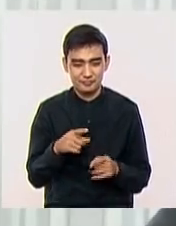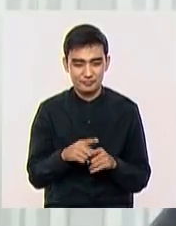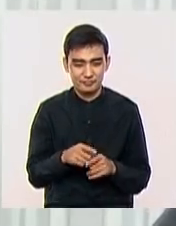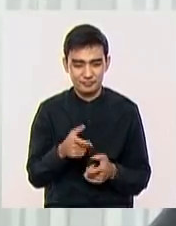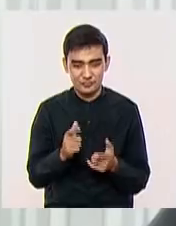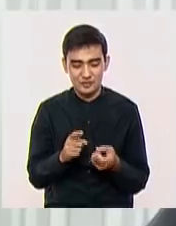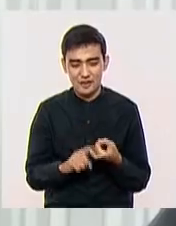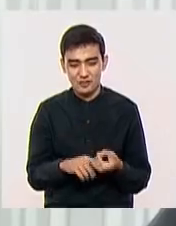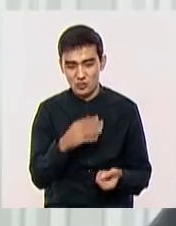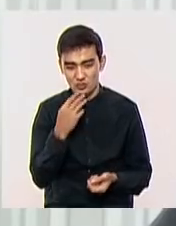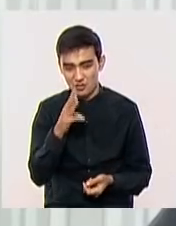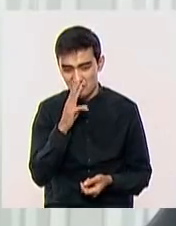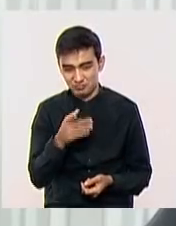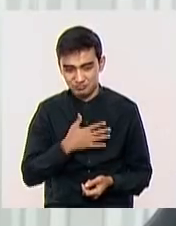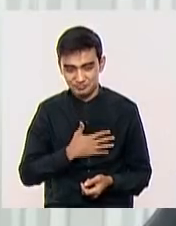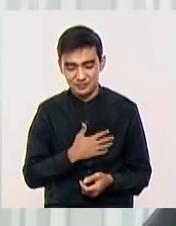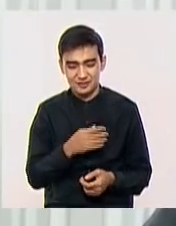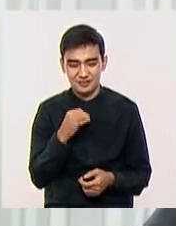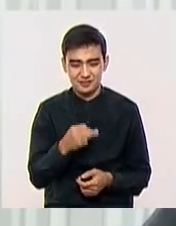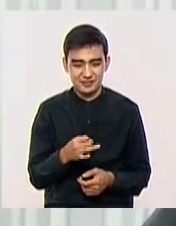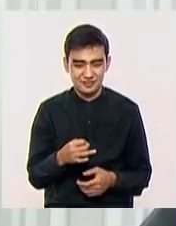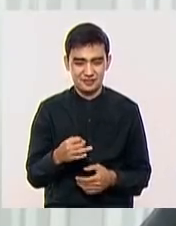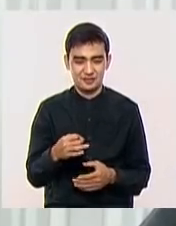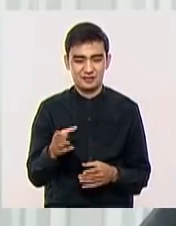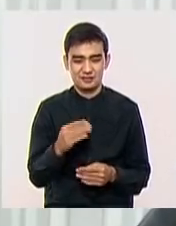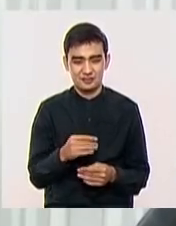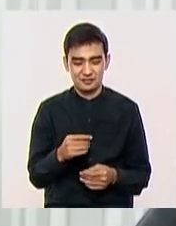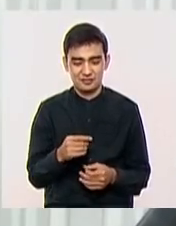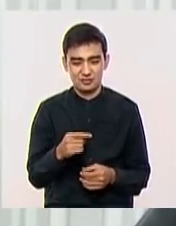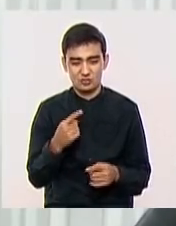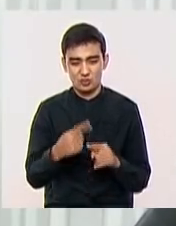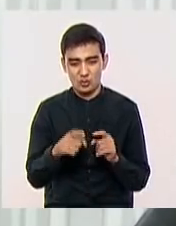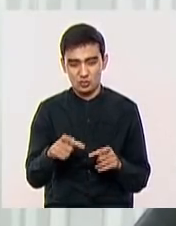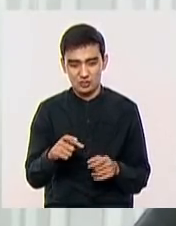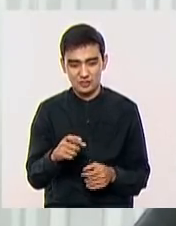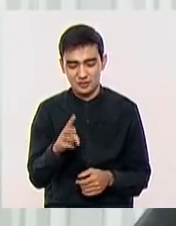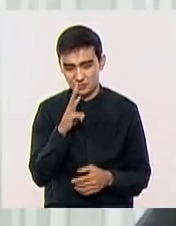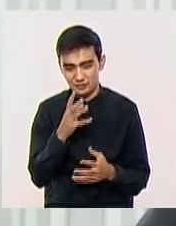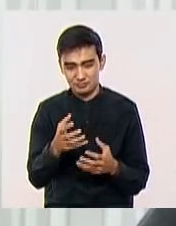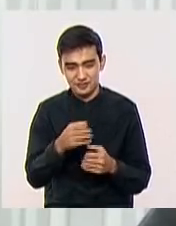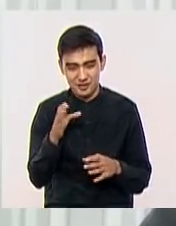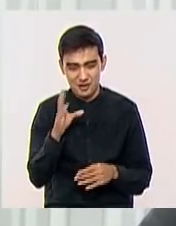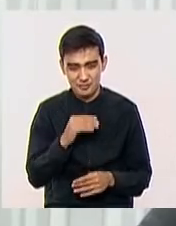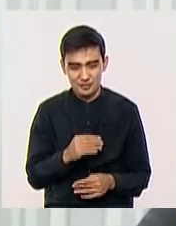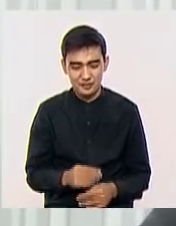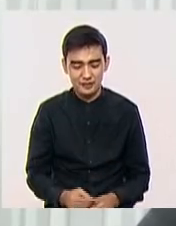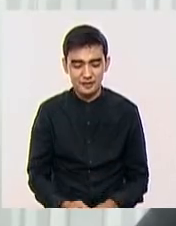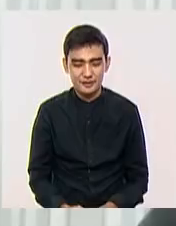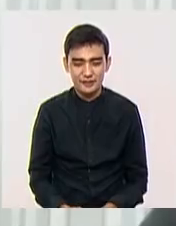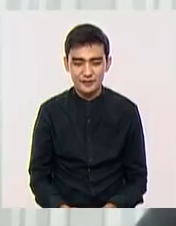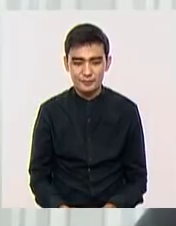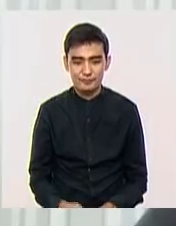не подтверждается соответствующей зарплатой, ростом зарплат, то, соответственно, это отбивает охоту у других людей, скажем так,